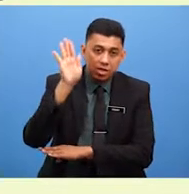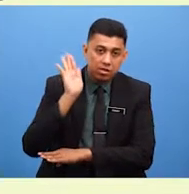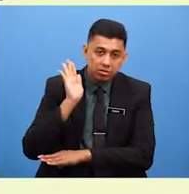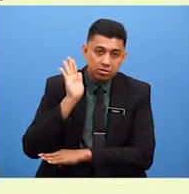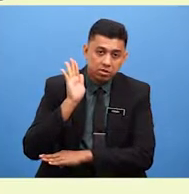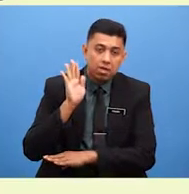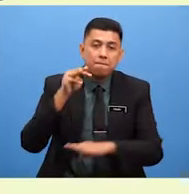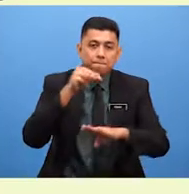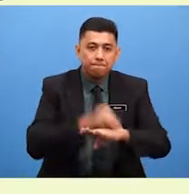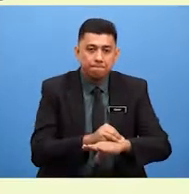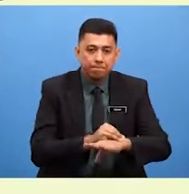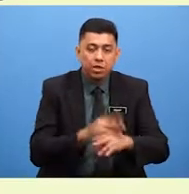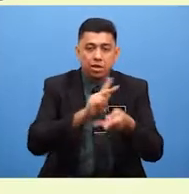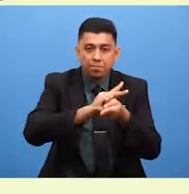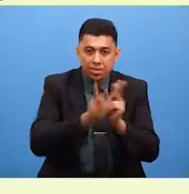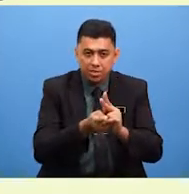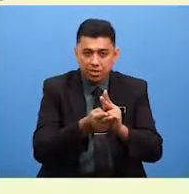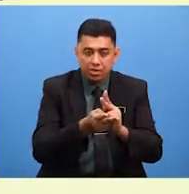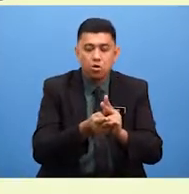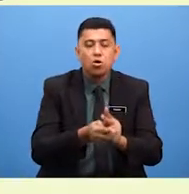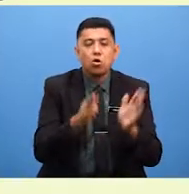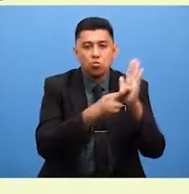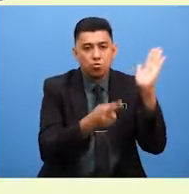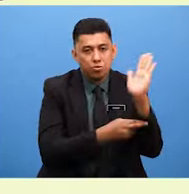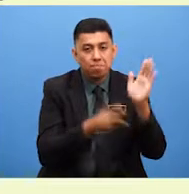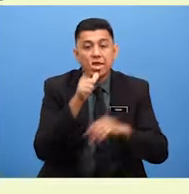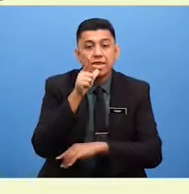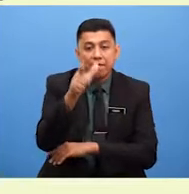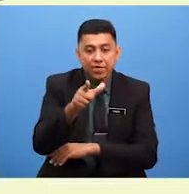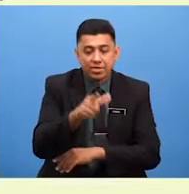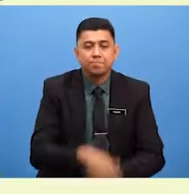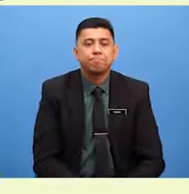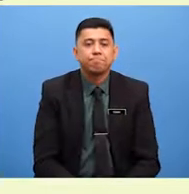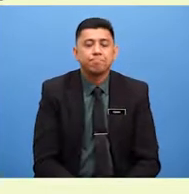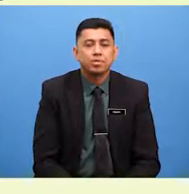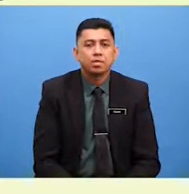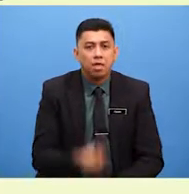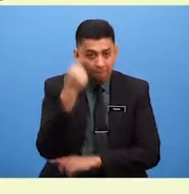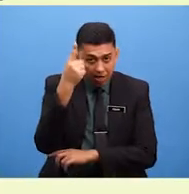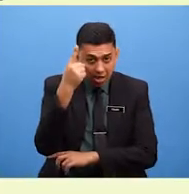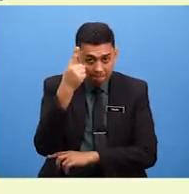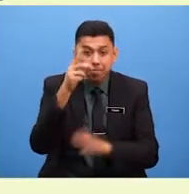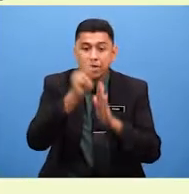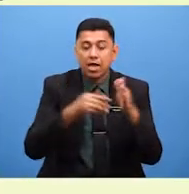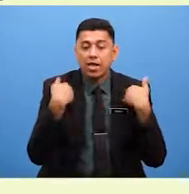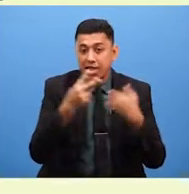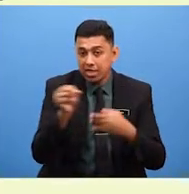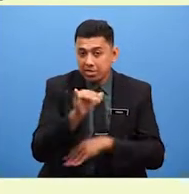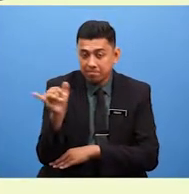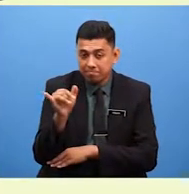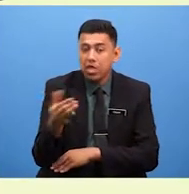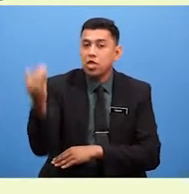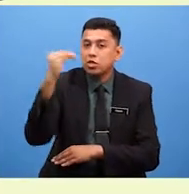bahu semasa prinsip rukun negara dilafazkan. Faham situasi, murid-murid?